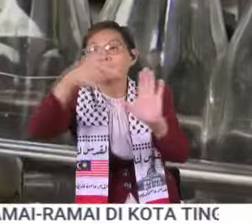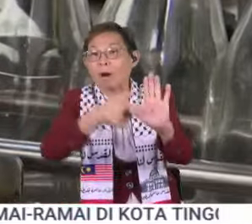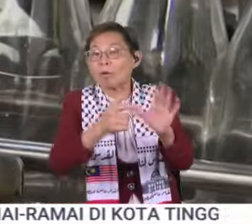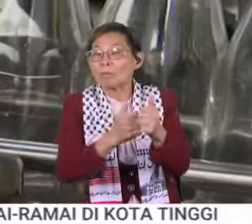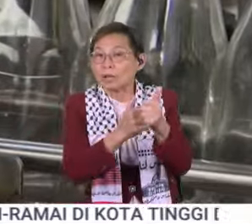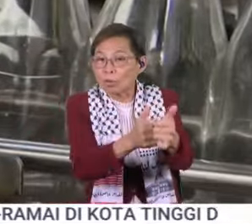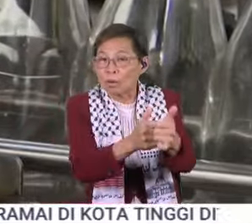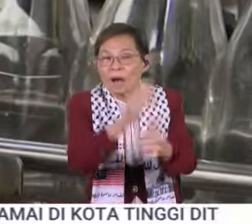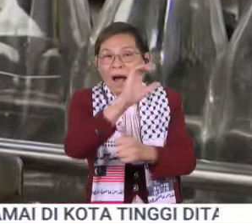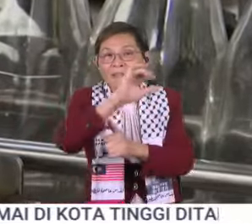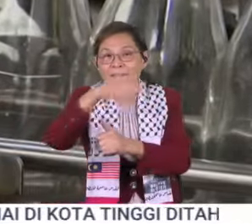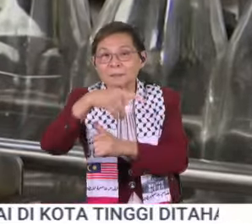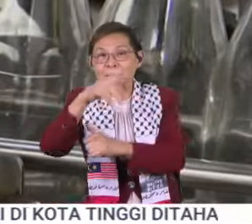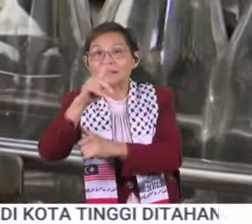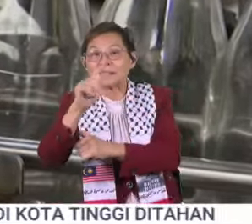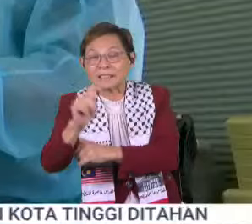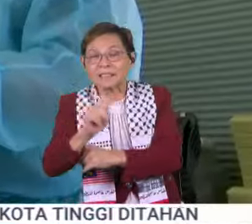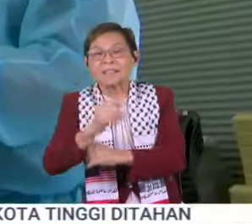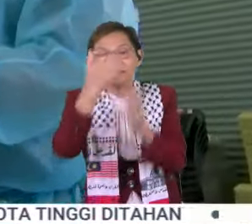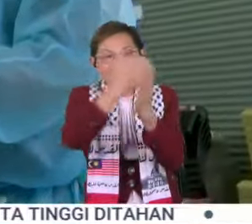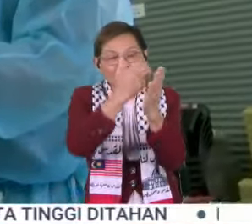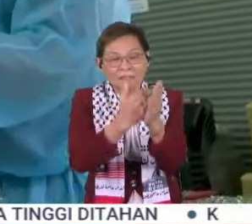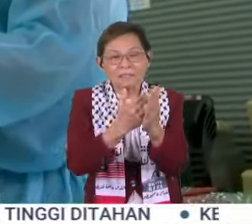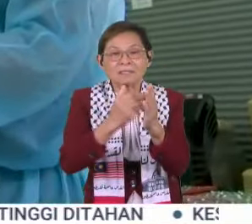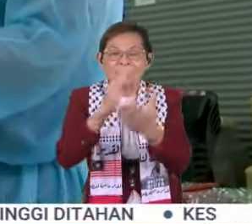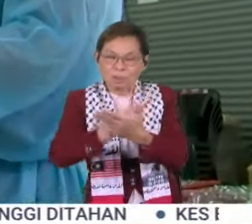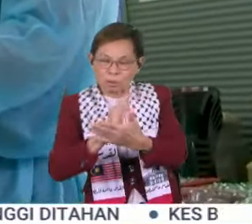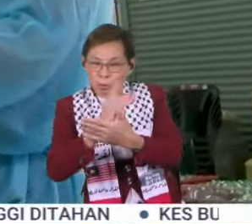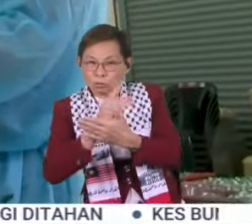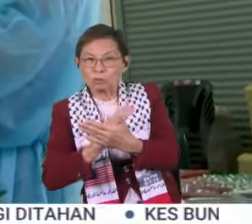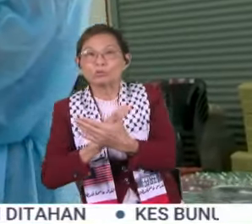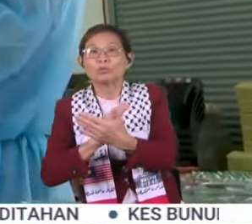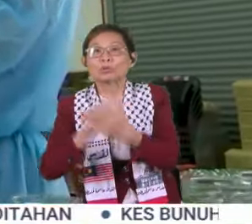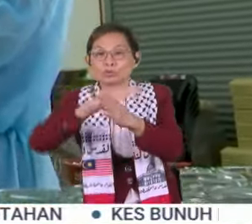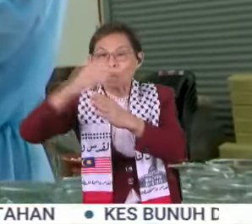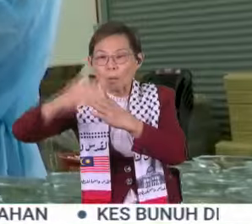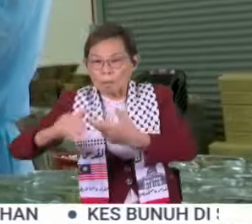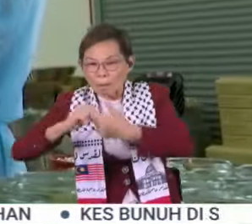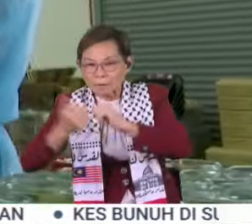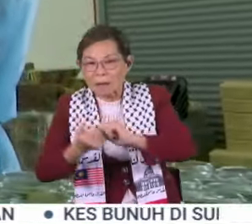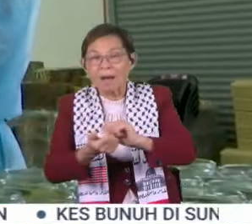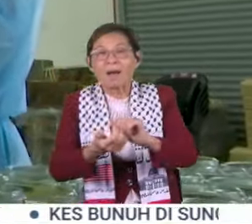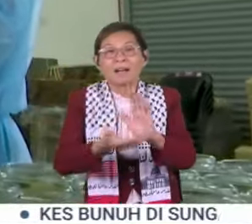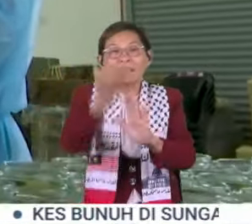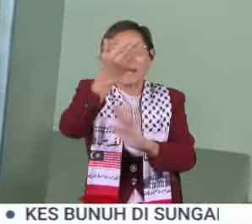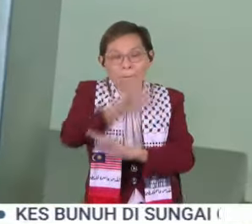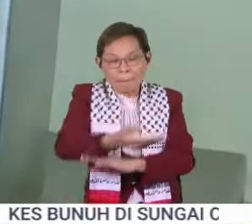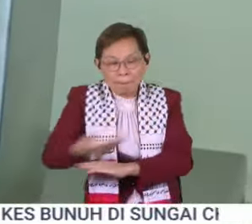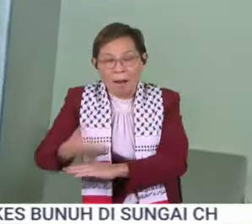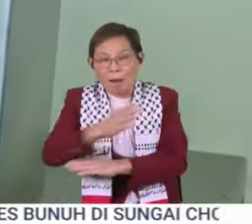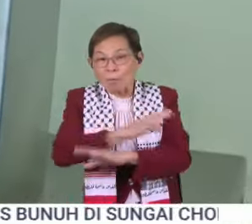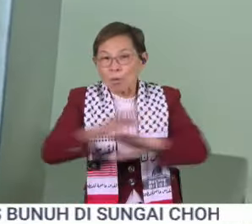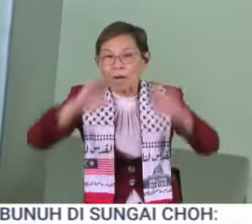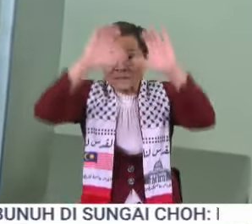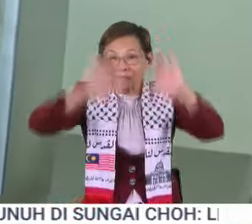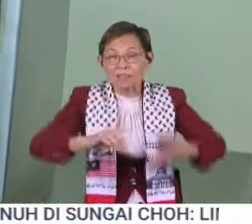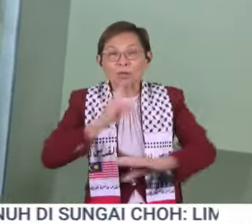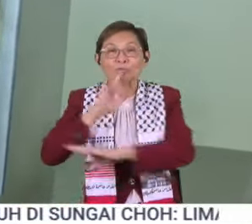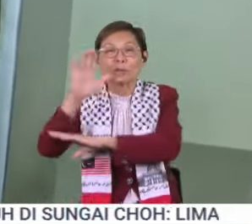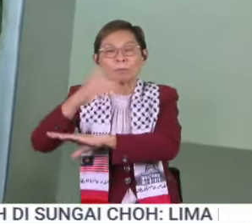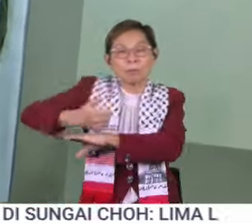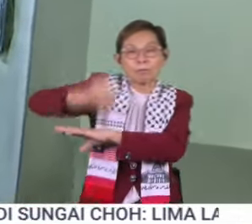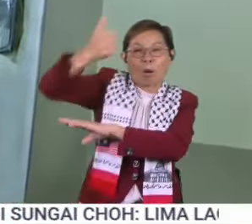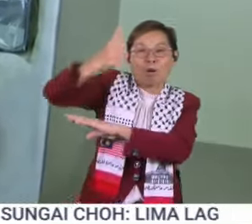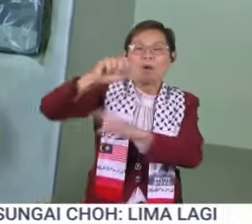api icpt adalah langkah sementara untuk menangani kenaikan kos operasi dan bukan sebagai satu mekanisme bagi menjamin